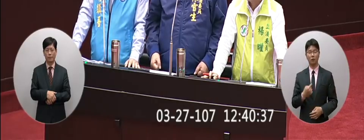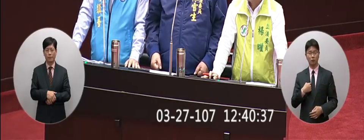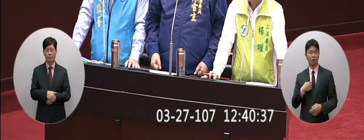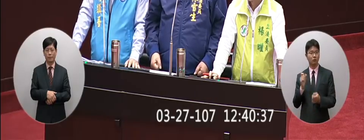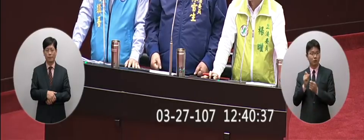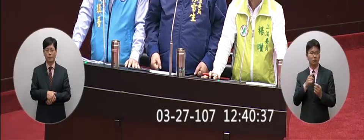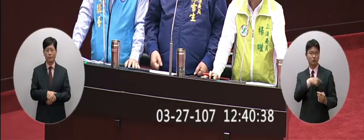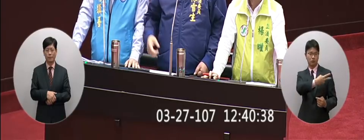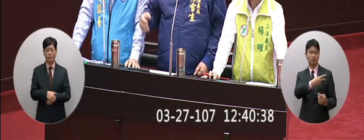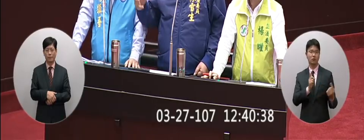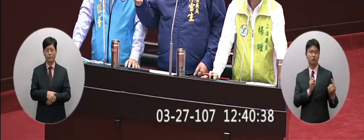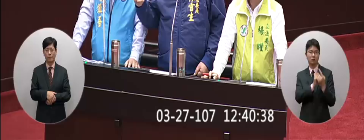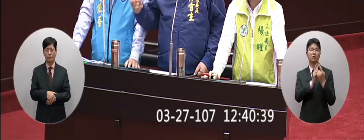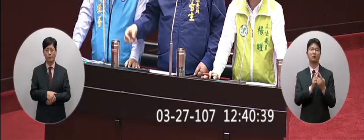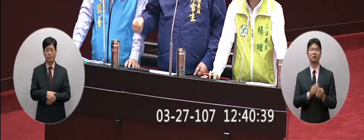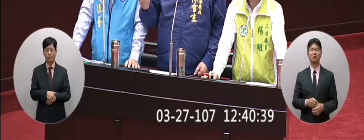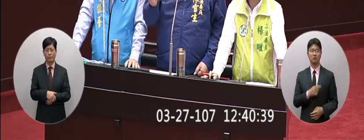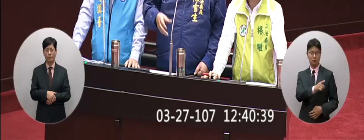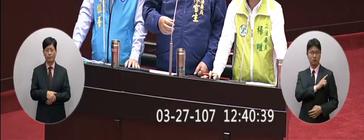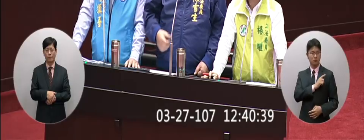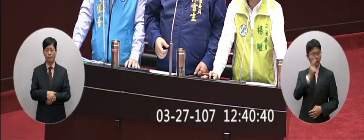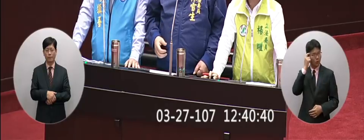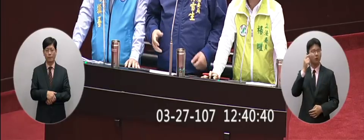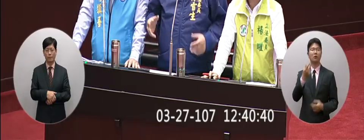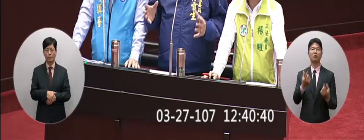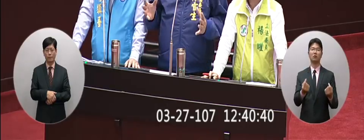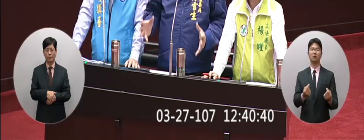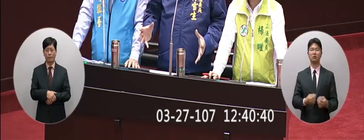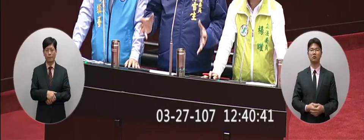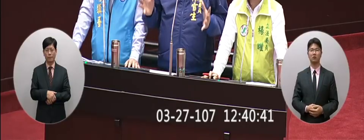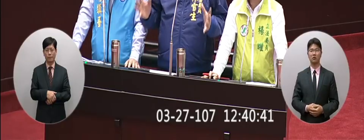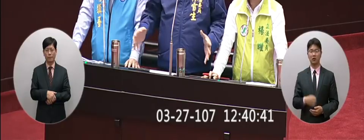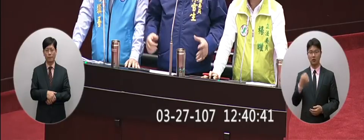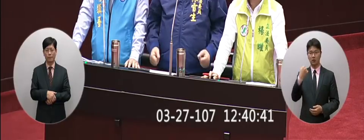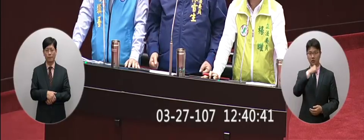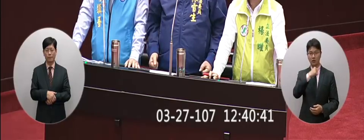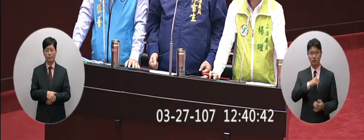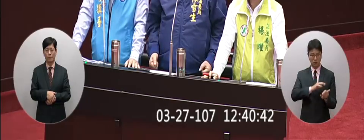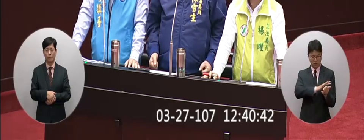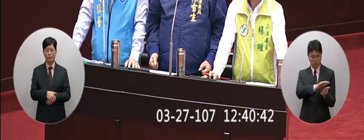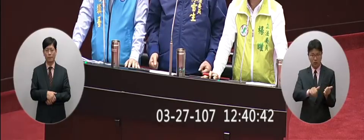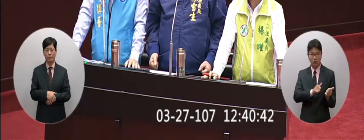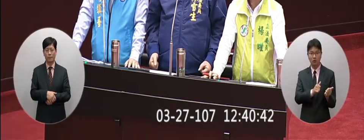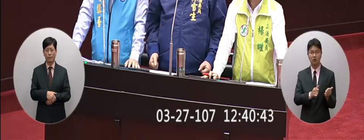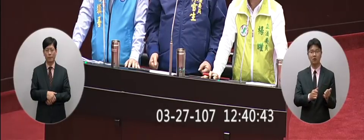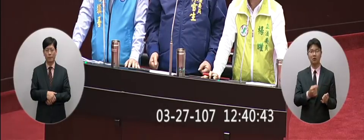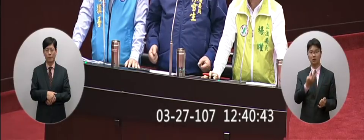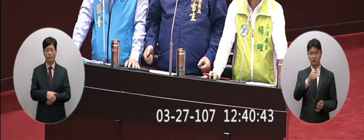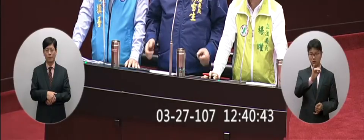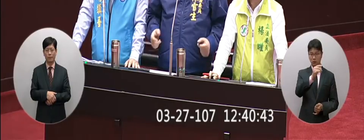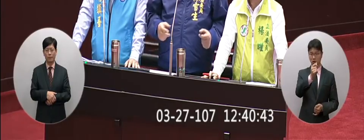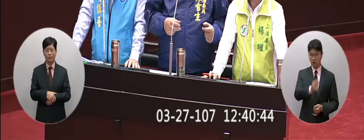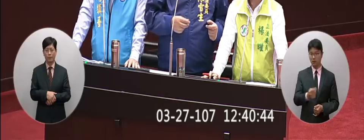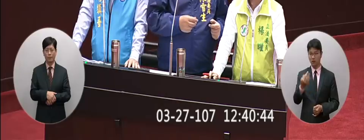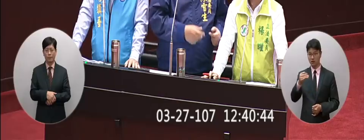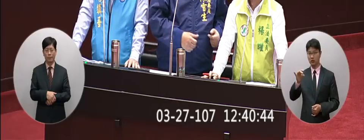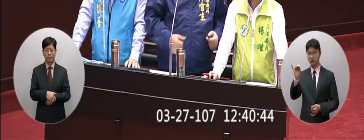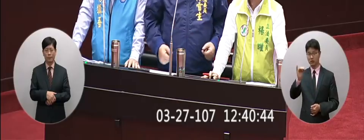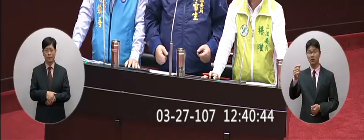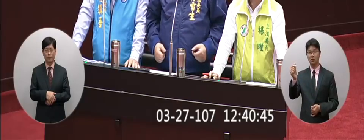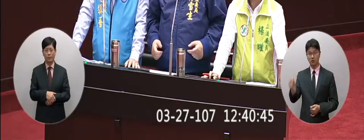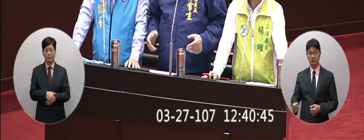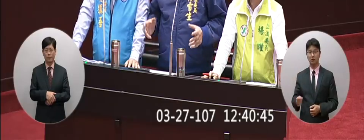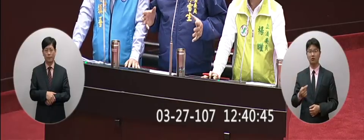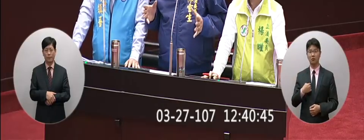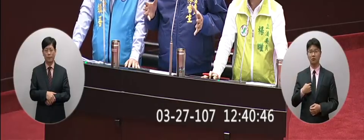发。台湾，你看从北到南，几百亿、几千亿哈，所以你说金门、马祖、澎